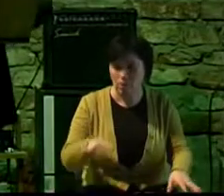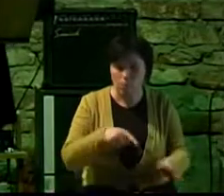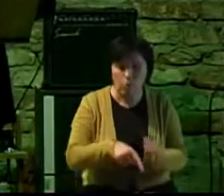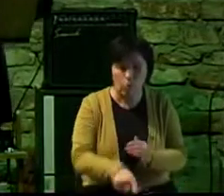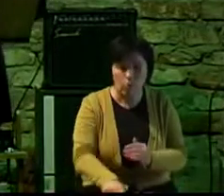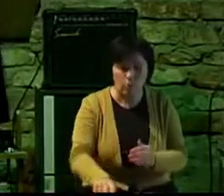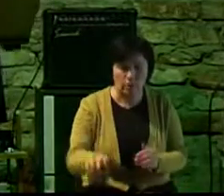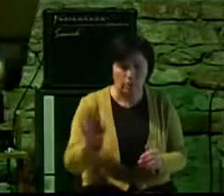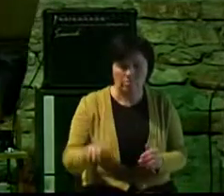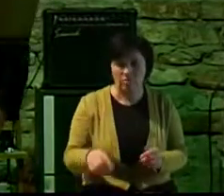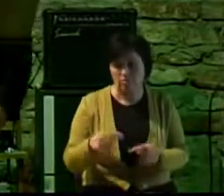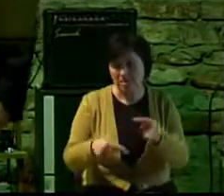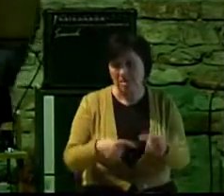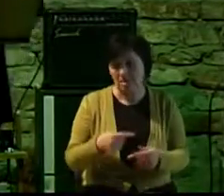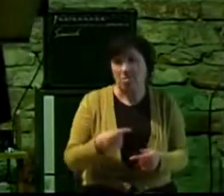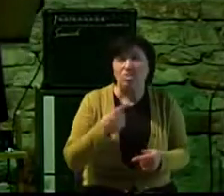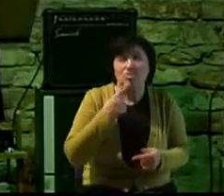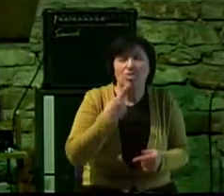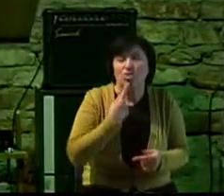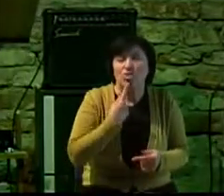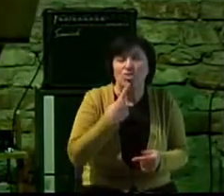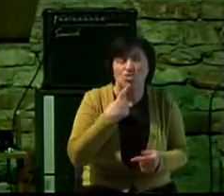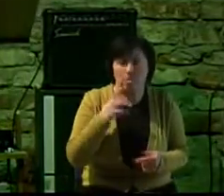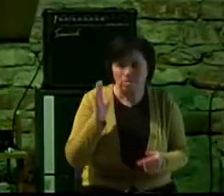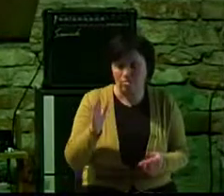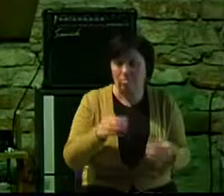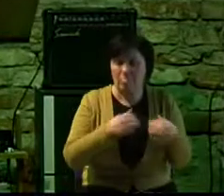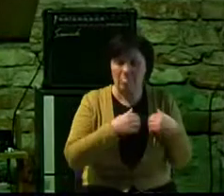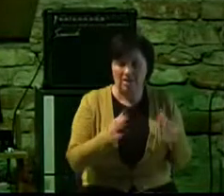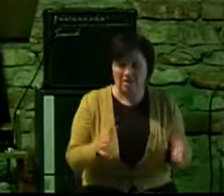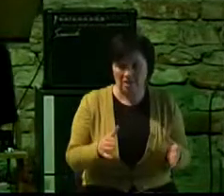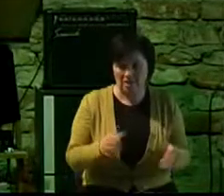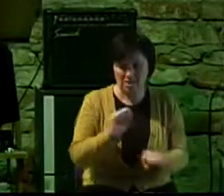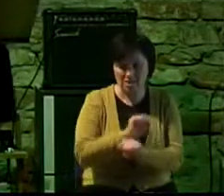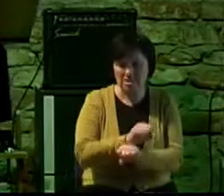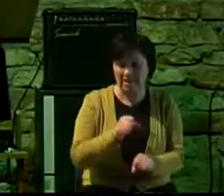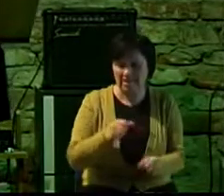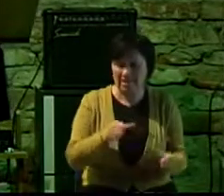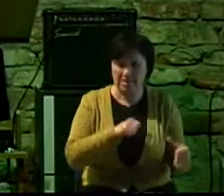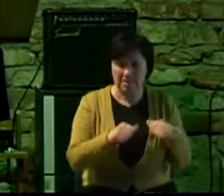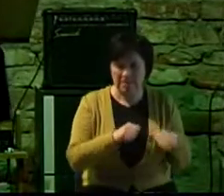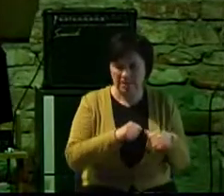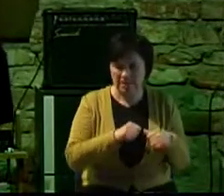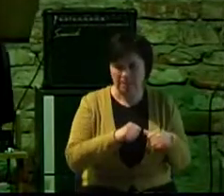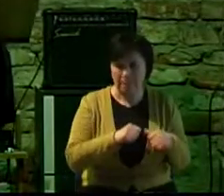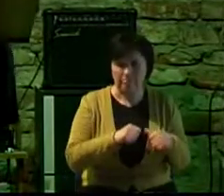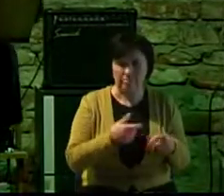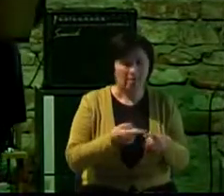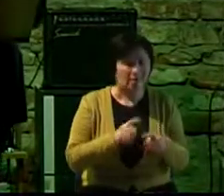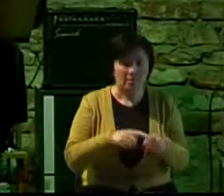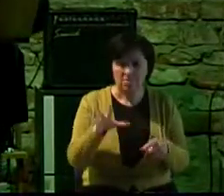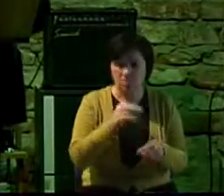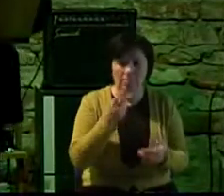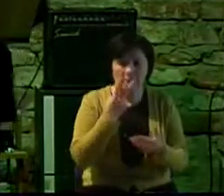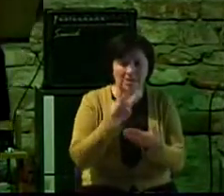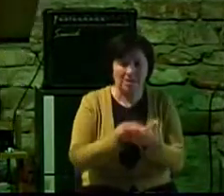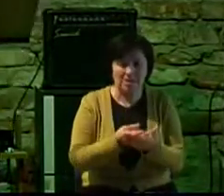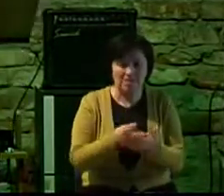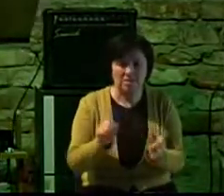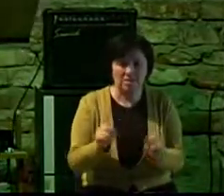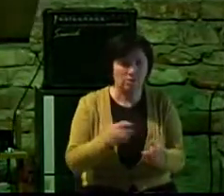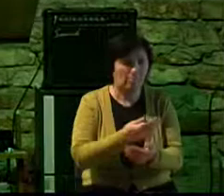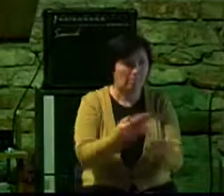потом, впоследствии, ему гораздо труднее будет покаяться и оставить этот грех. И это все показывает о